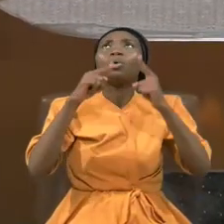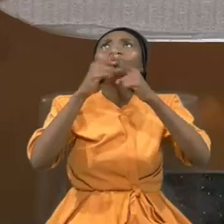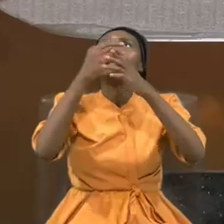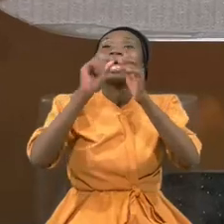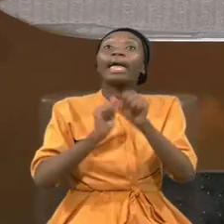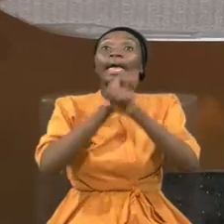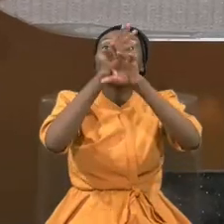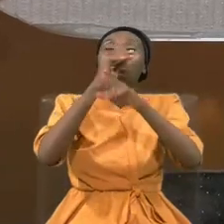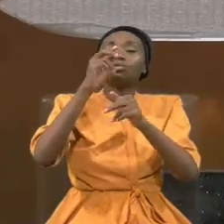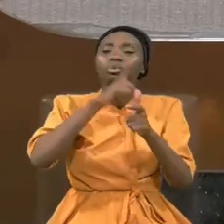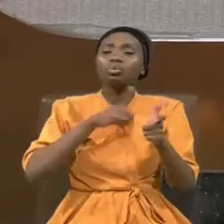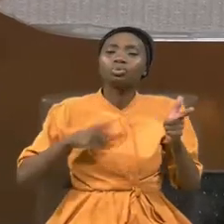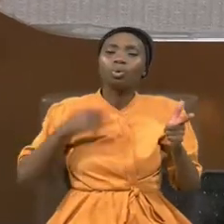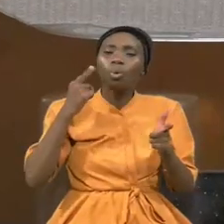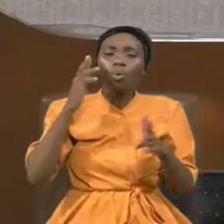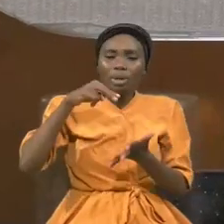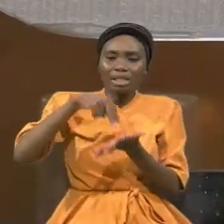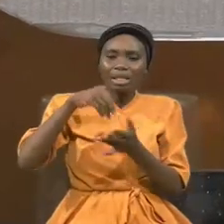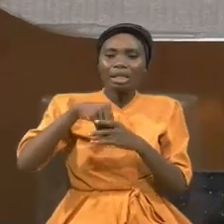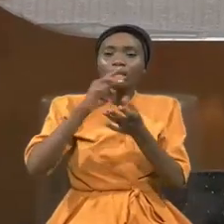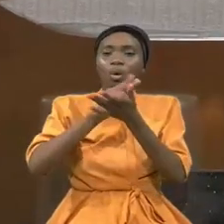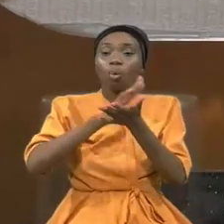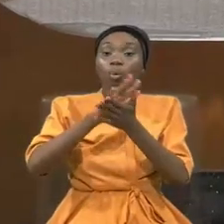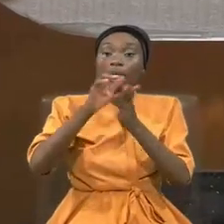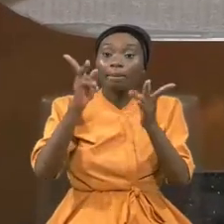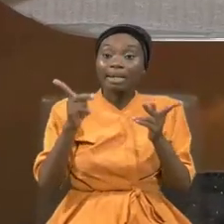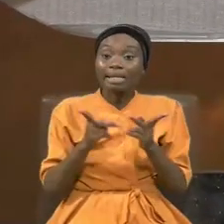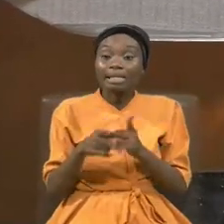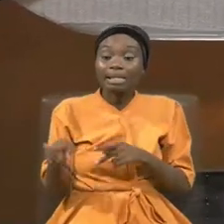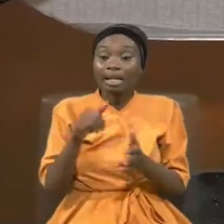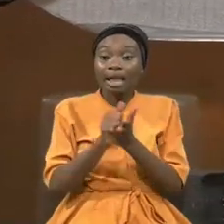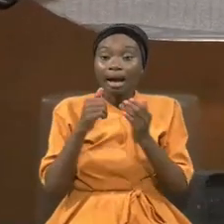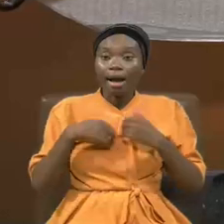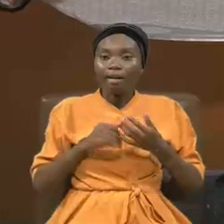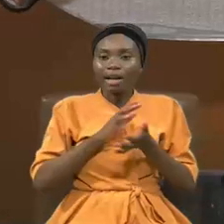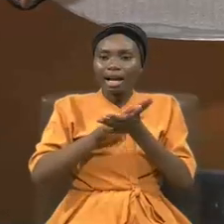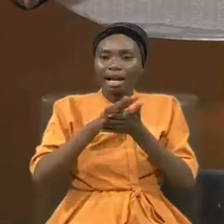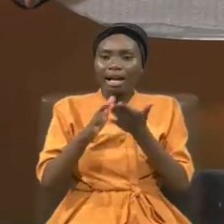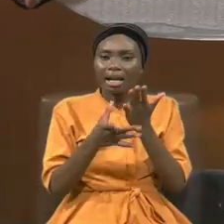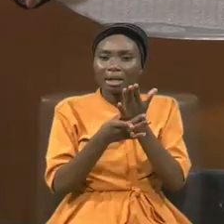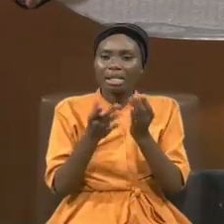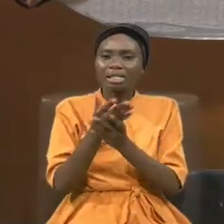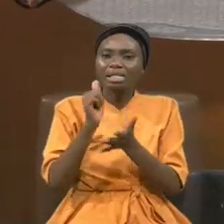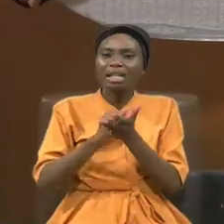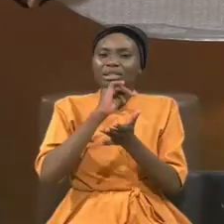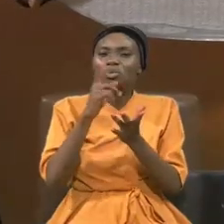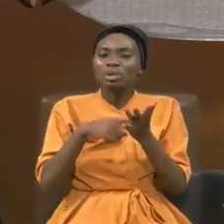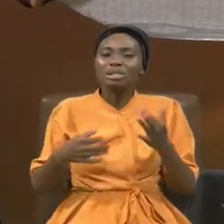montera à la montagne du Seigneur, qui sera à son lieu saint, celui qui a les mains